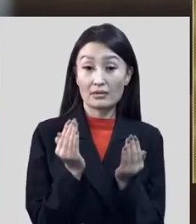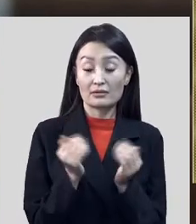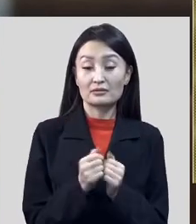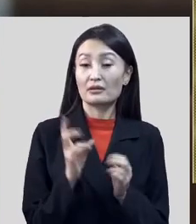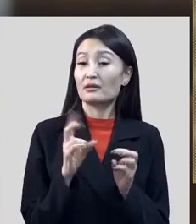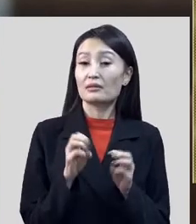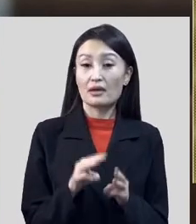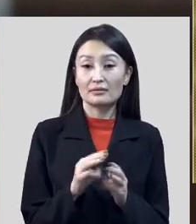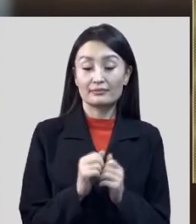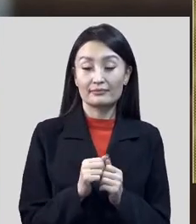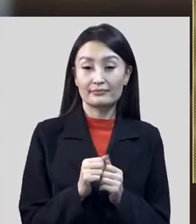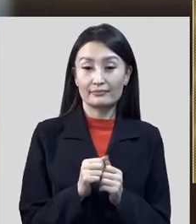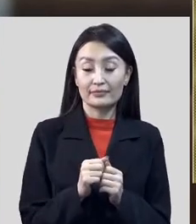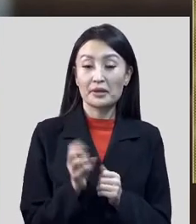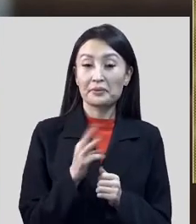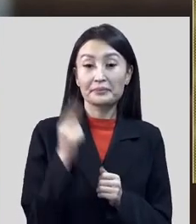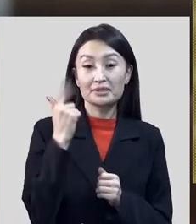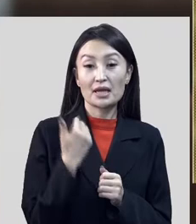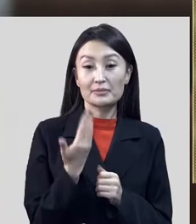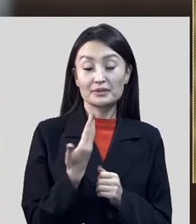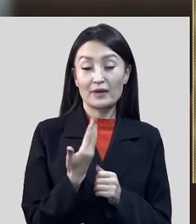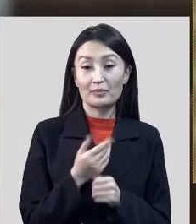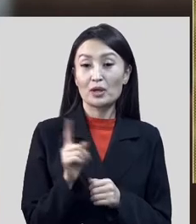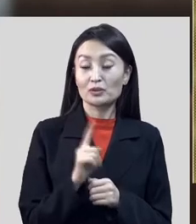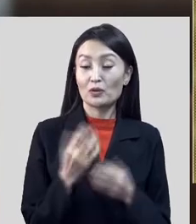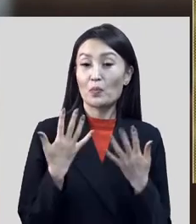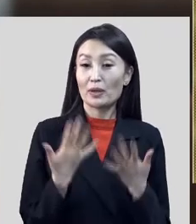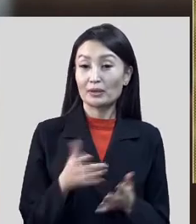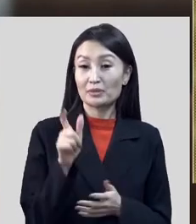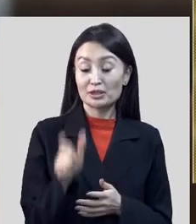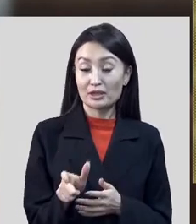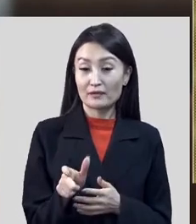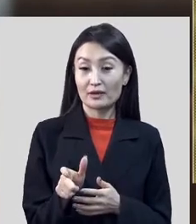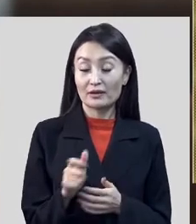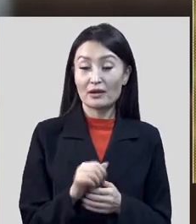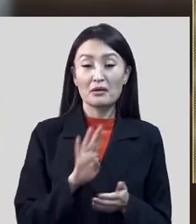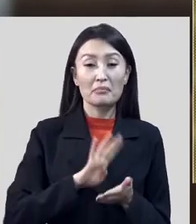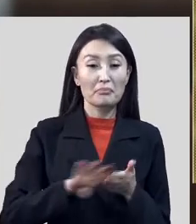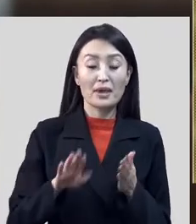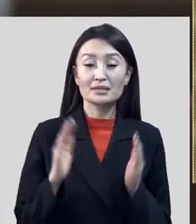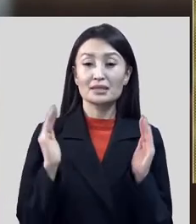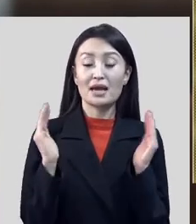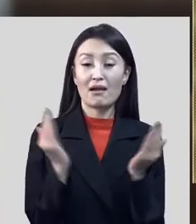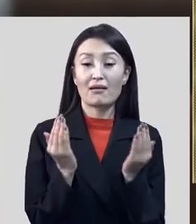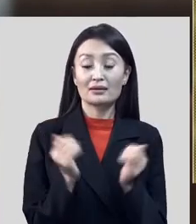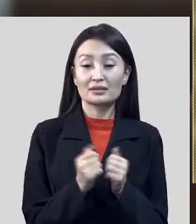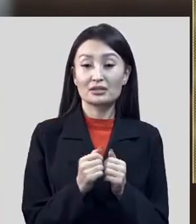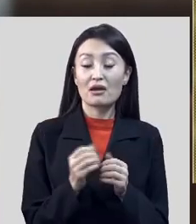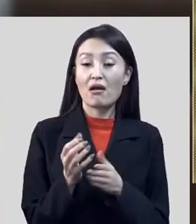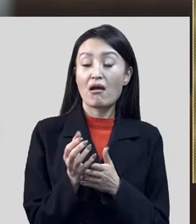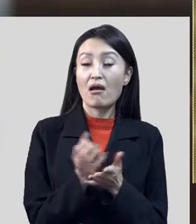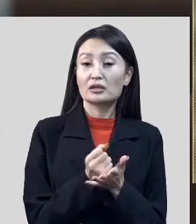нет мы знаем с вами что потребности человека безграничны а ресурсы